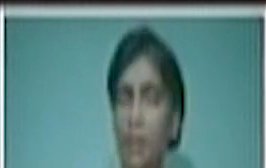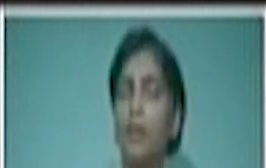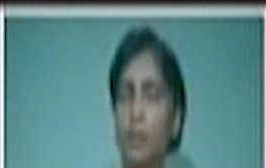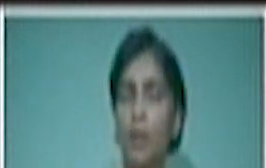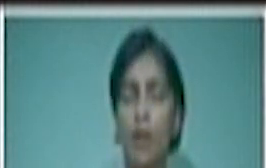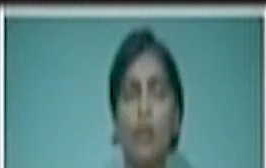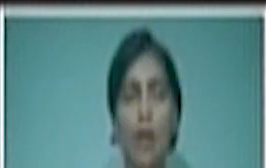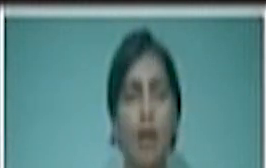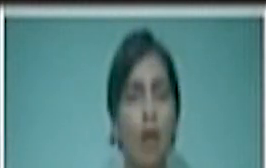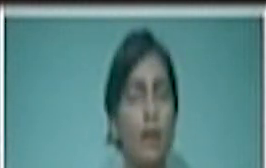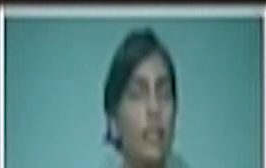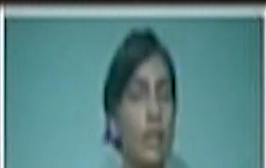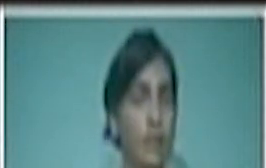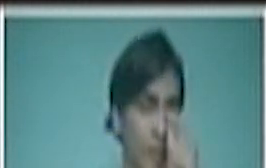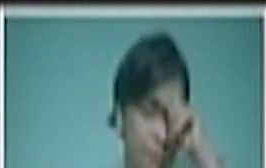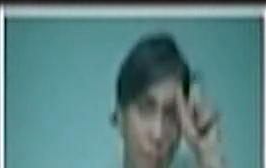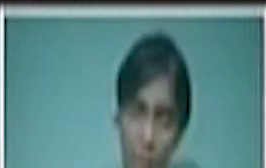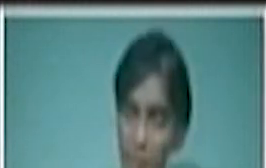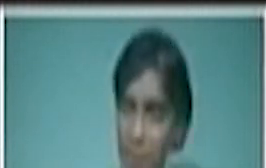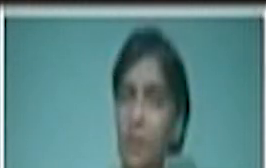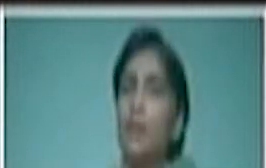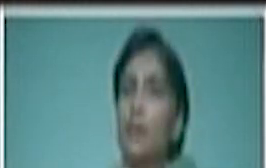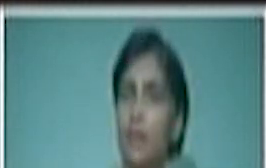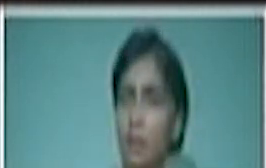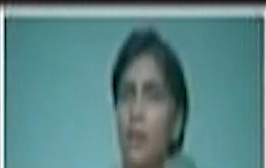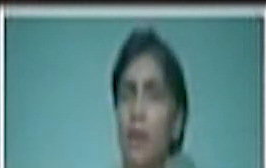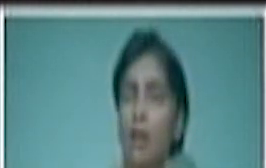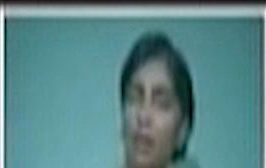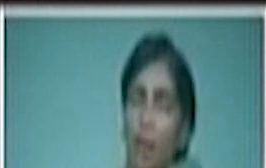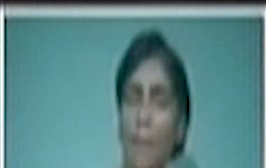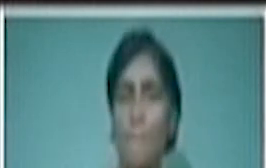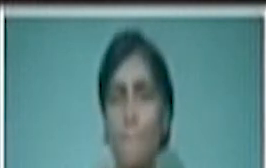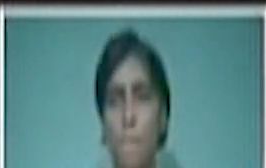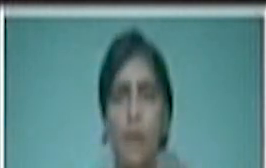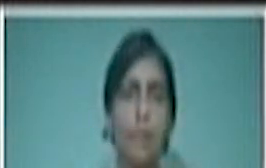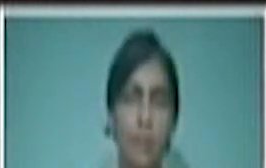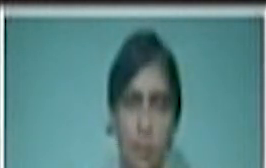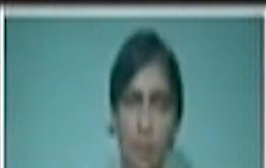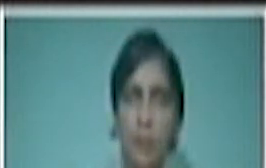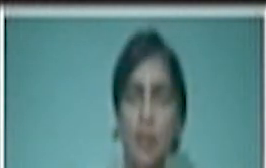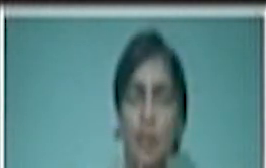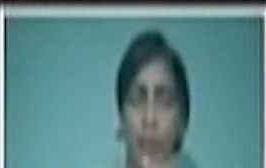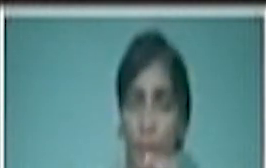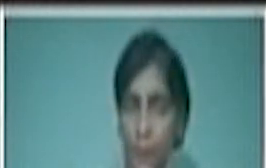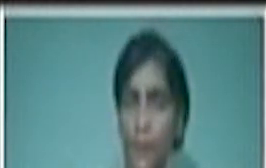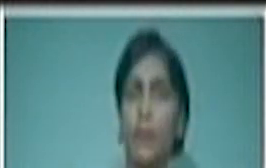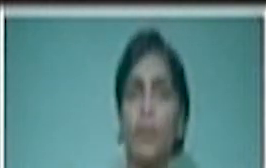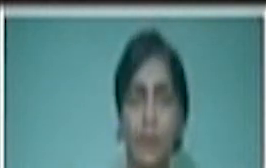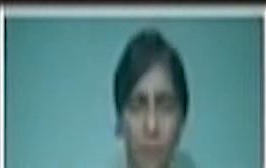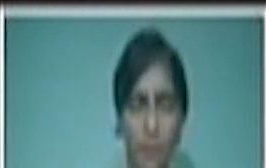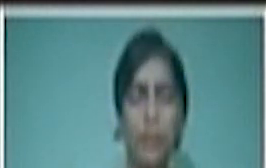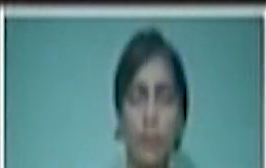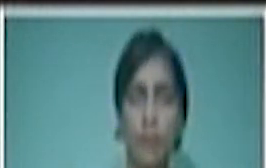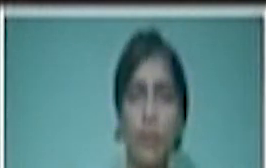අපි ආචාර්ය හර්ෂද සිල්වා මැතිතුමා ආසයි බයයි. එතුමා ඉතාම පැහැදිලිව